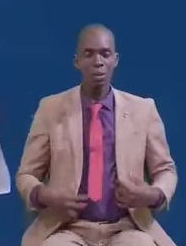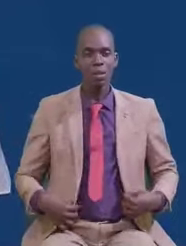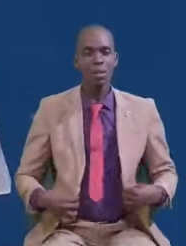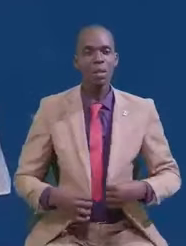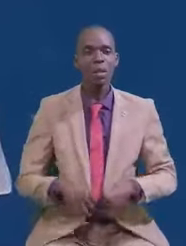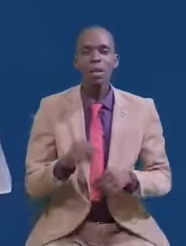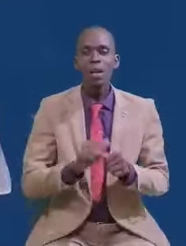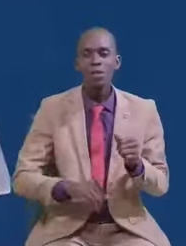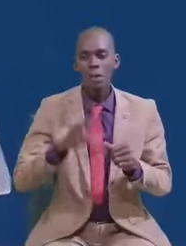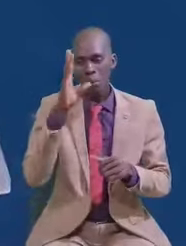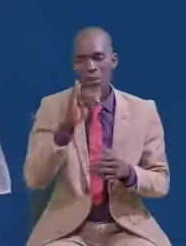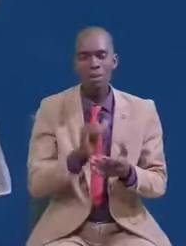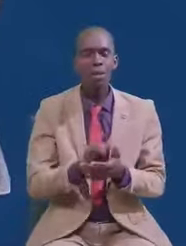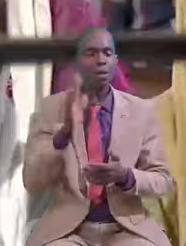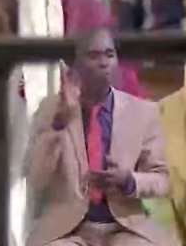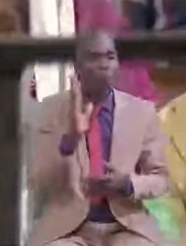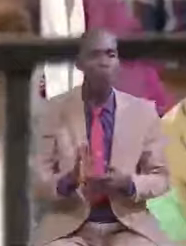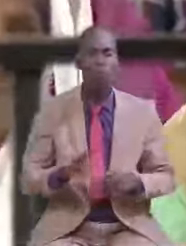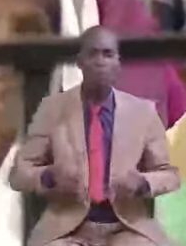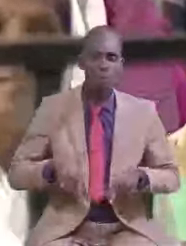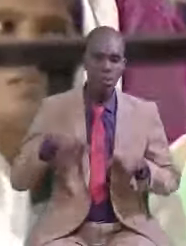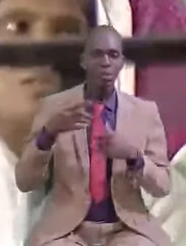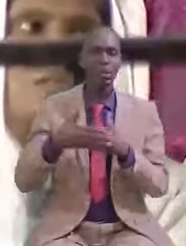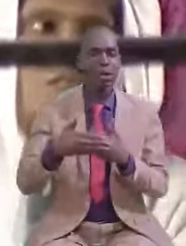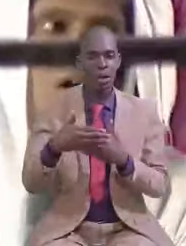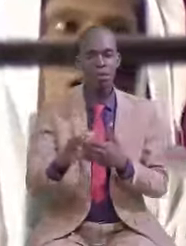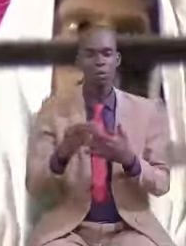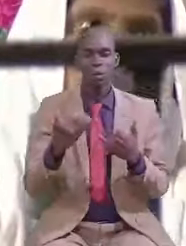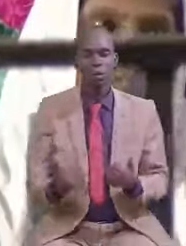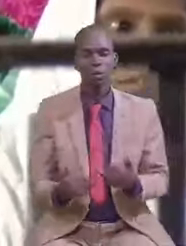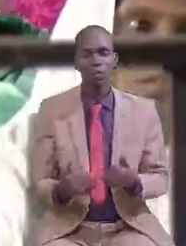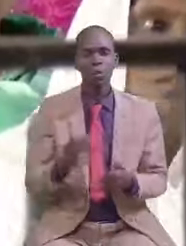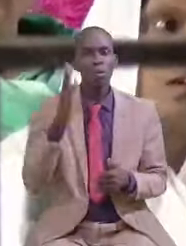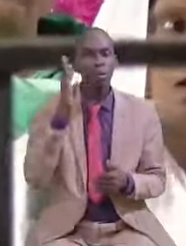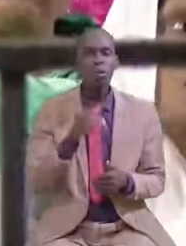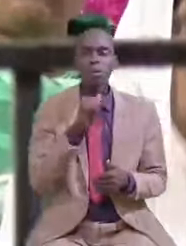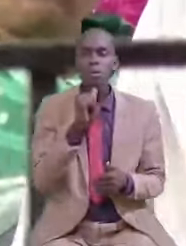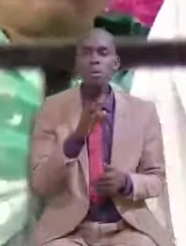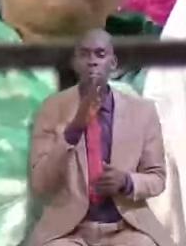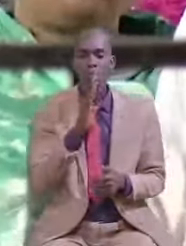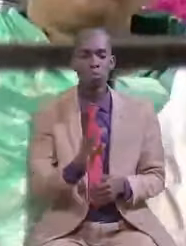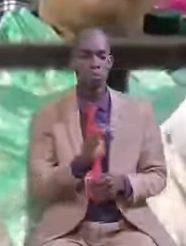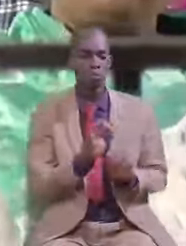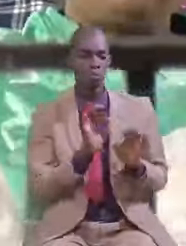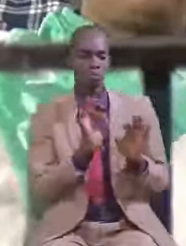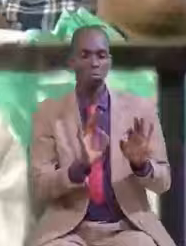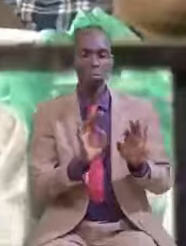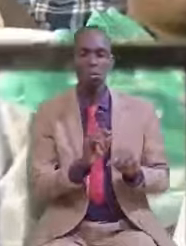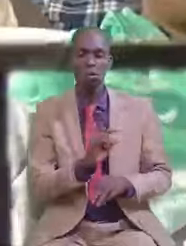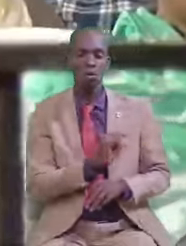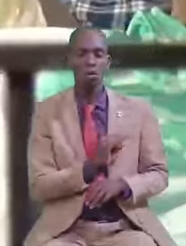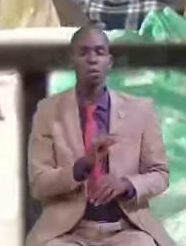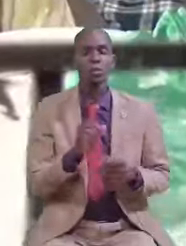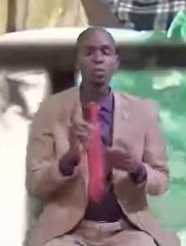tous ceux qui ont vécu dans ce monde, Il n'y a personne qui